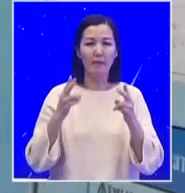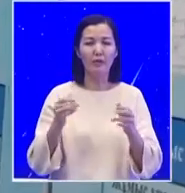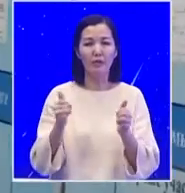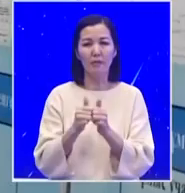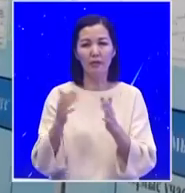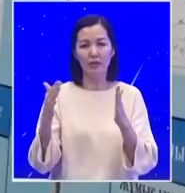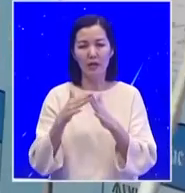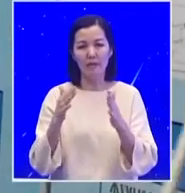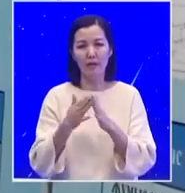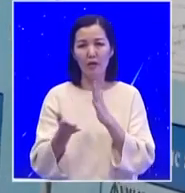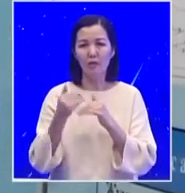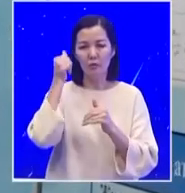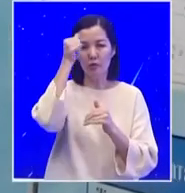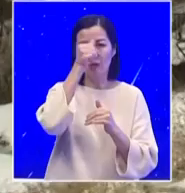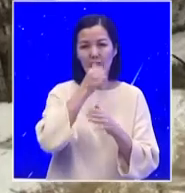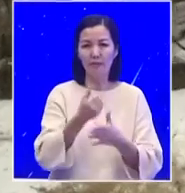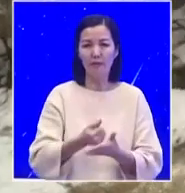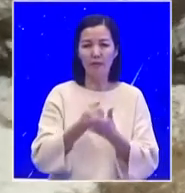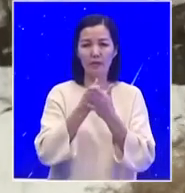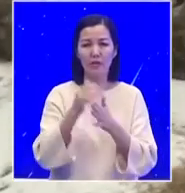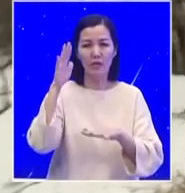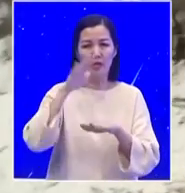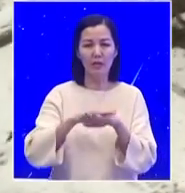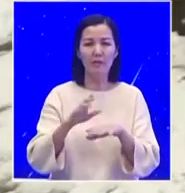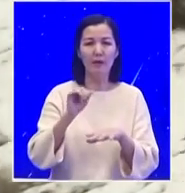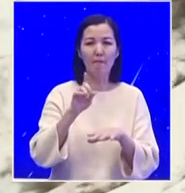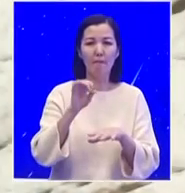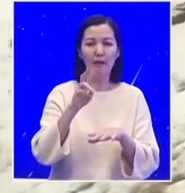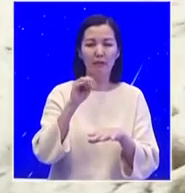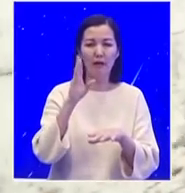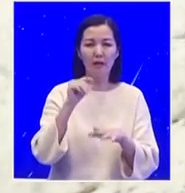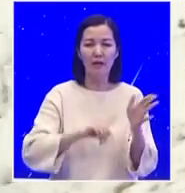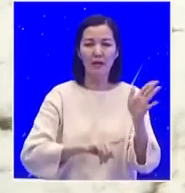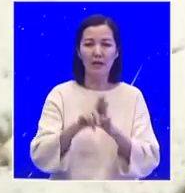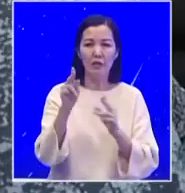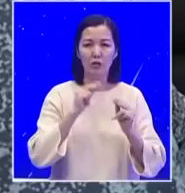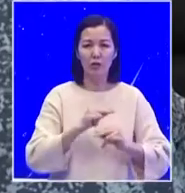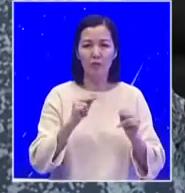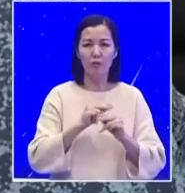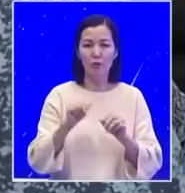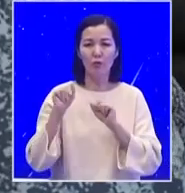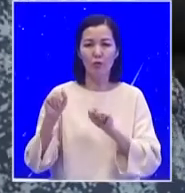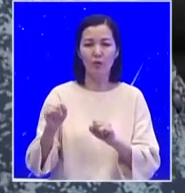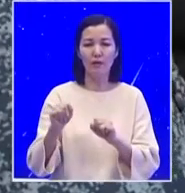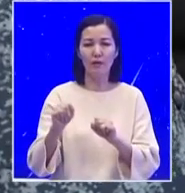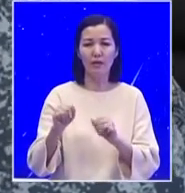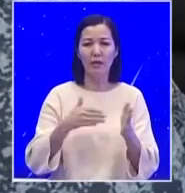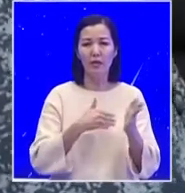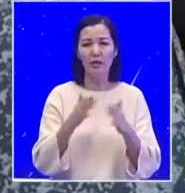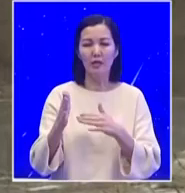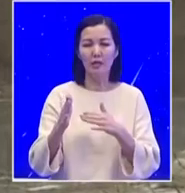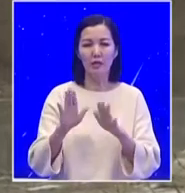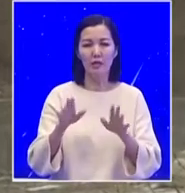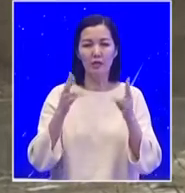близлежащие дома. С прошлого года при поддержке акима области Аманды Кабаталова начаты работы по берегоукреплению и ликвидации последствий